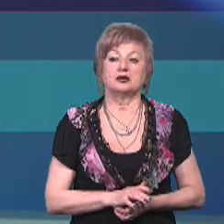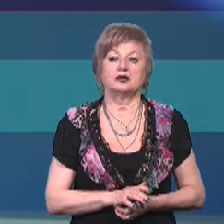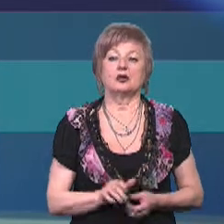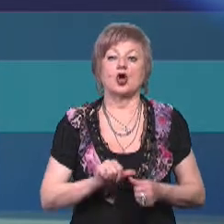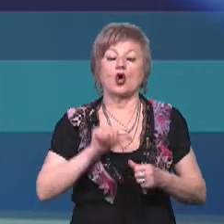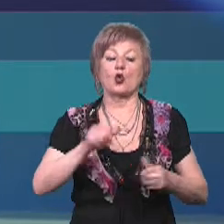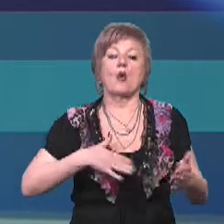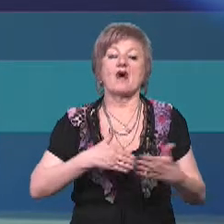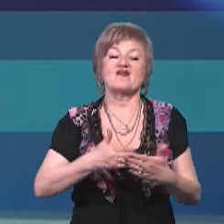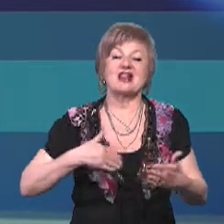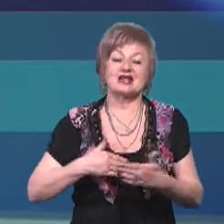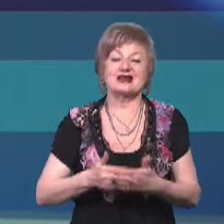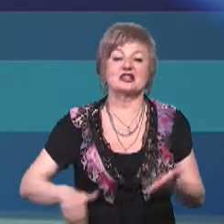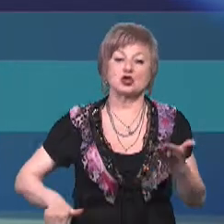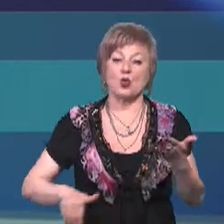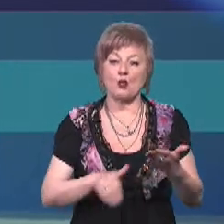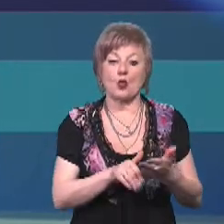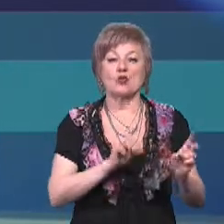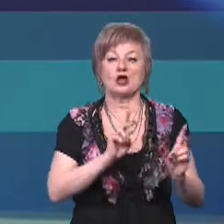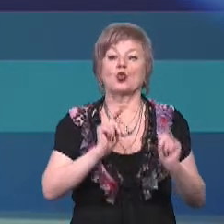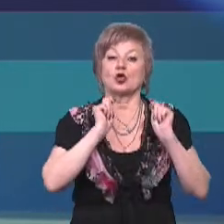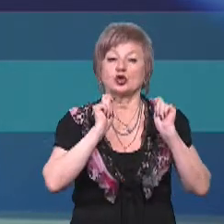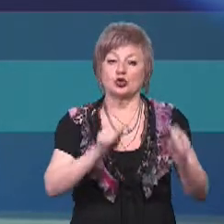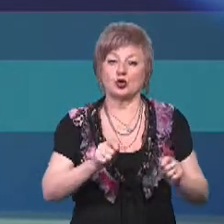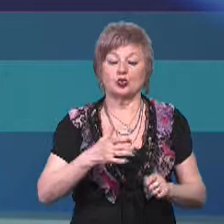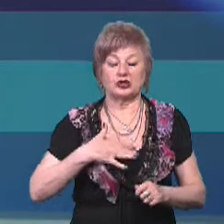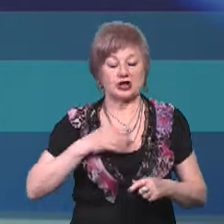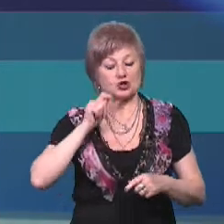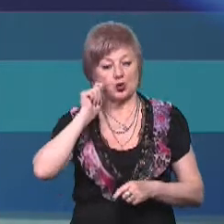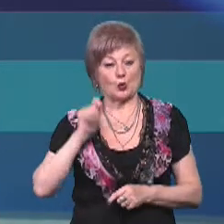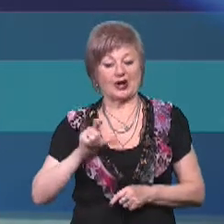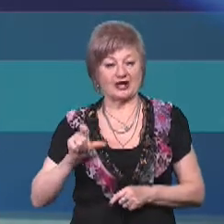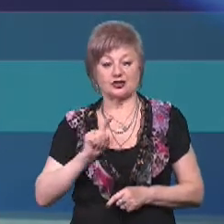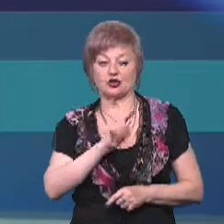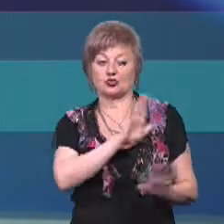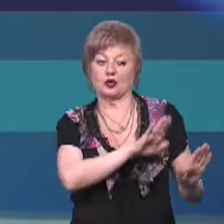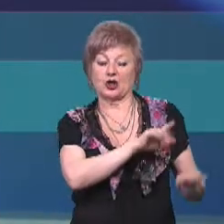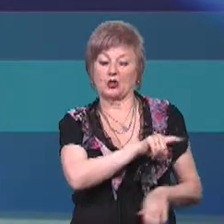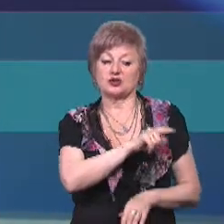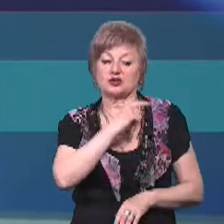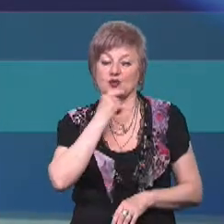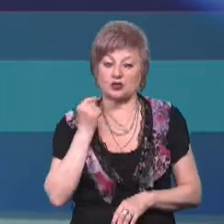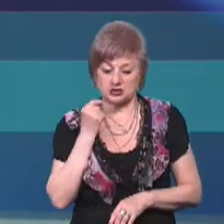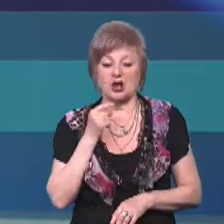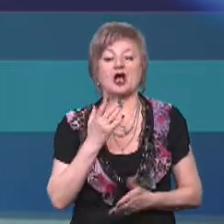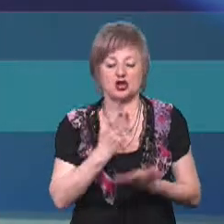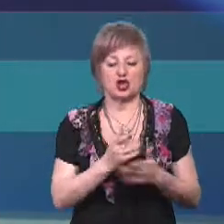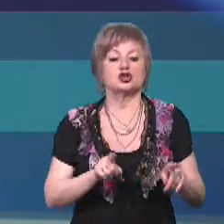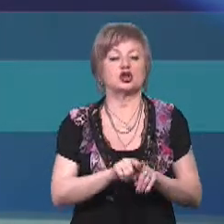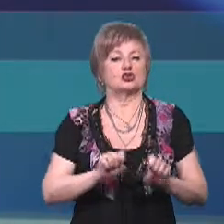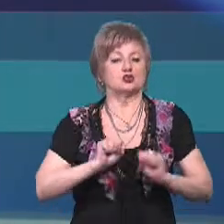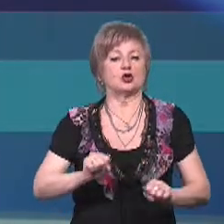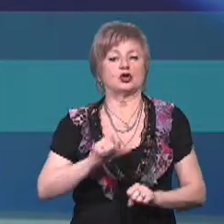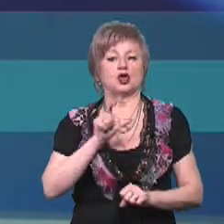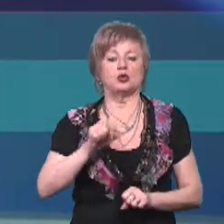крім волонтерської допомоги, яку надають етнічні українці, які знаходяться в Росії, а є такі сміливі люди, які навіть відвідують